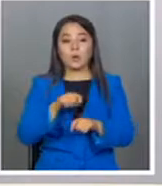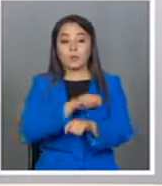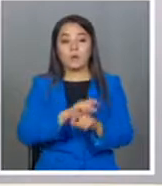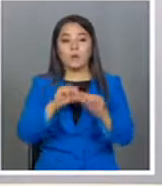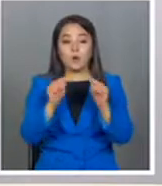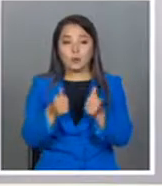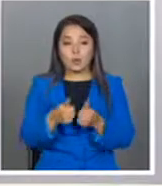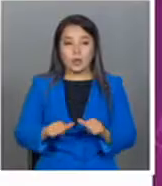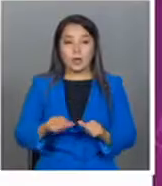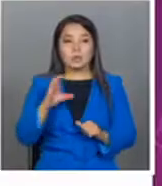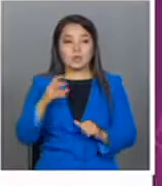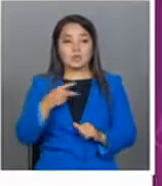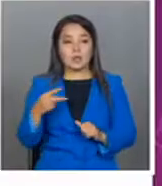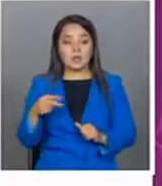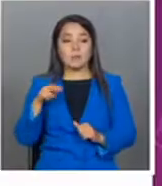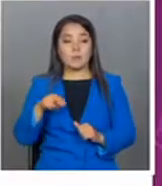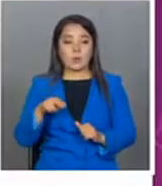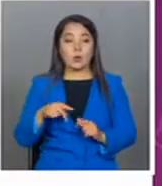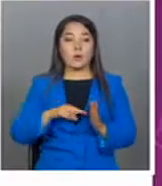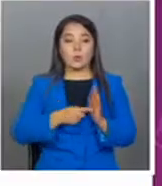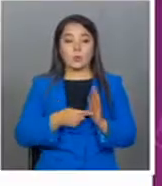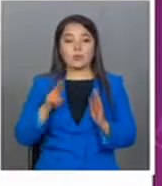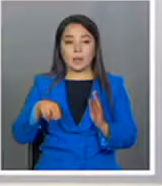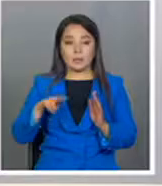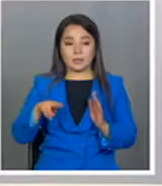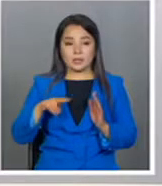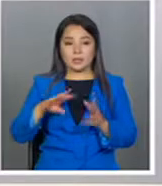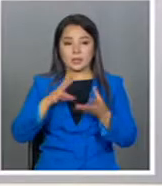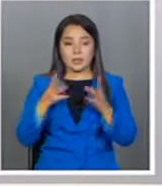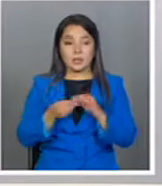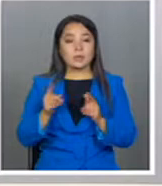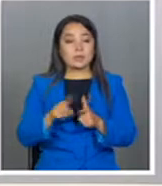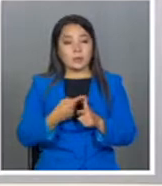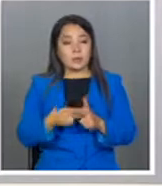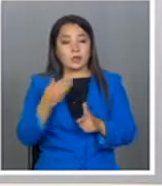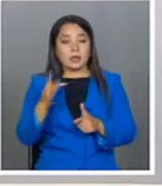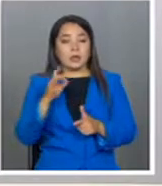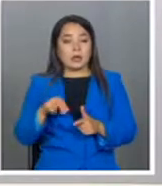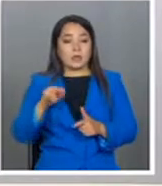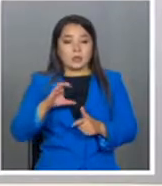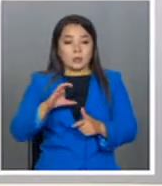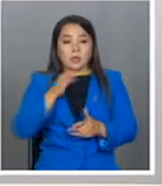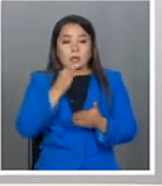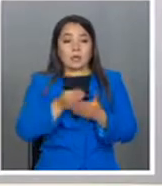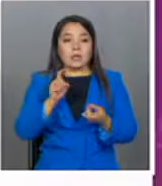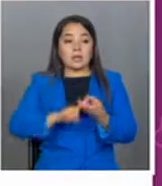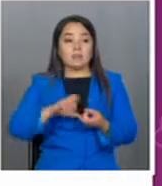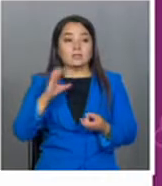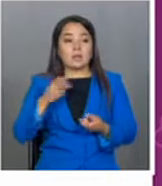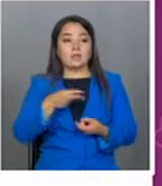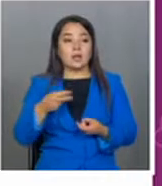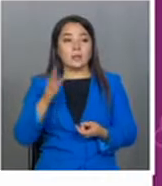С тең болады пи көбейтілген диаметр еді. Немесе оны радиус арқылы С тең